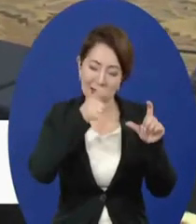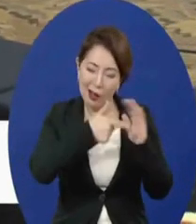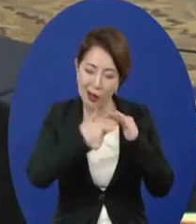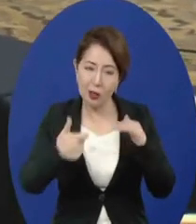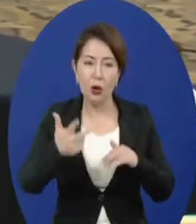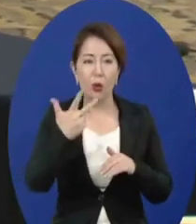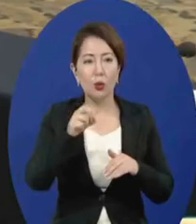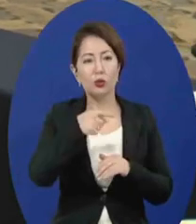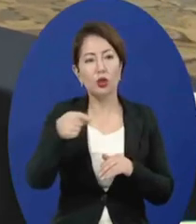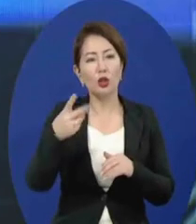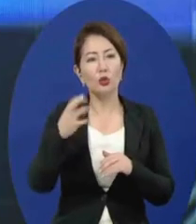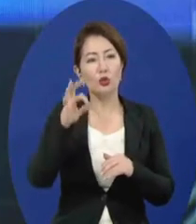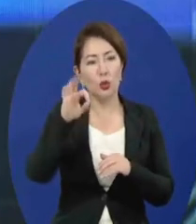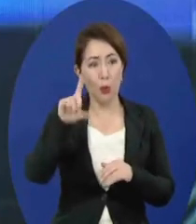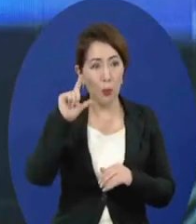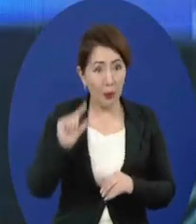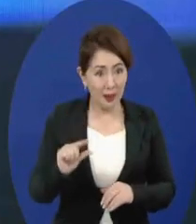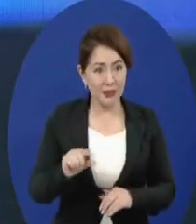байна.